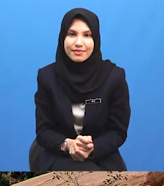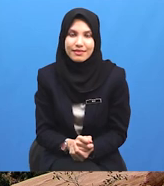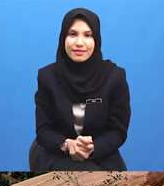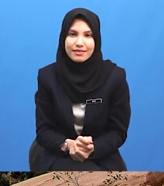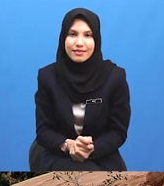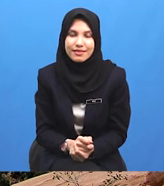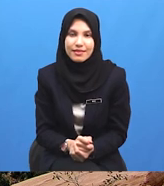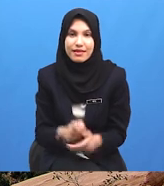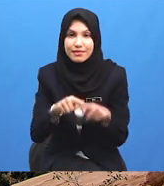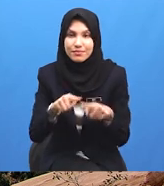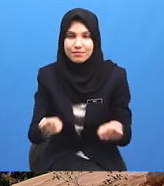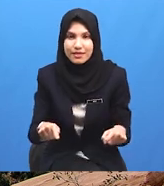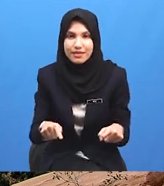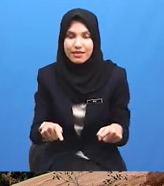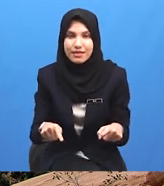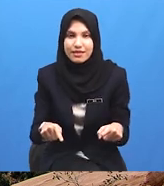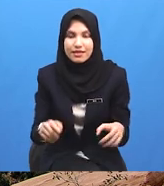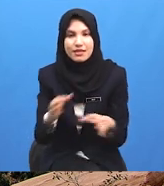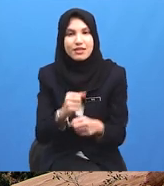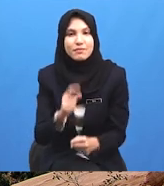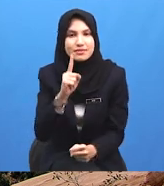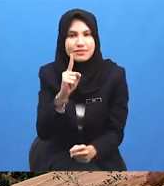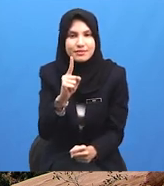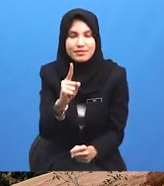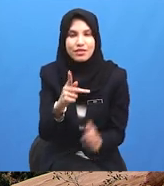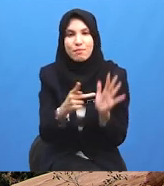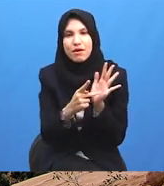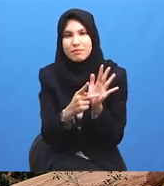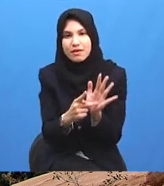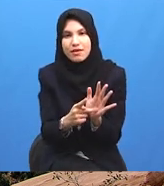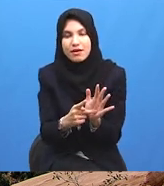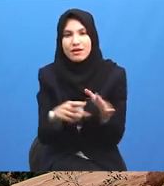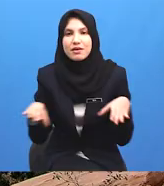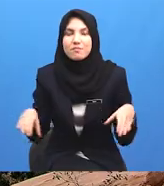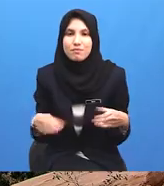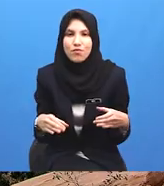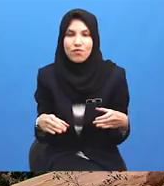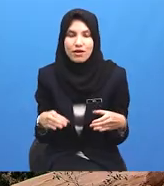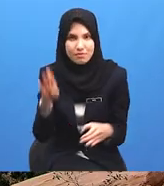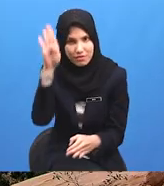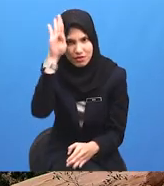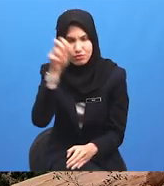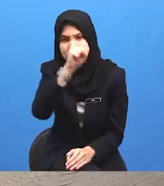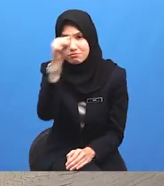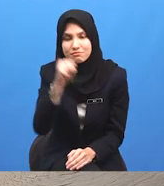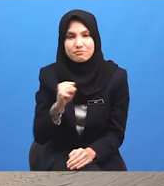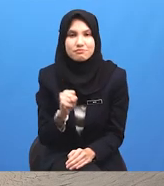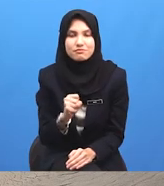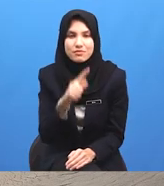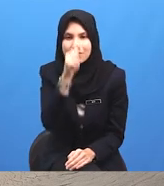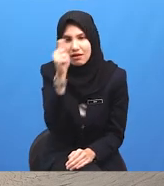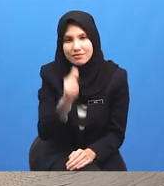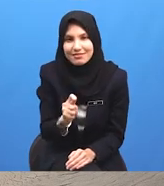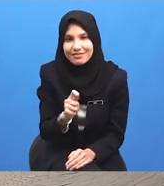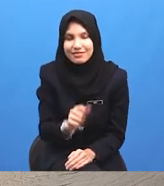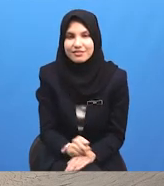Akan tetapi, terdapat satu pameran yang membuat Badrul tertanya-tanya. Dia